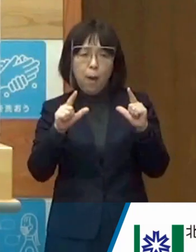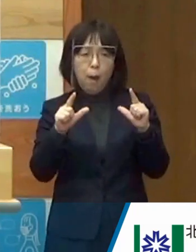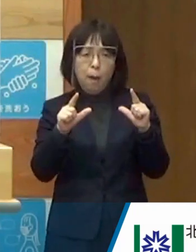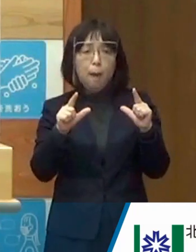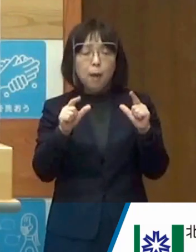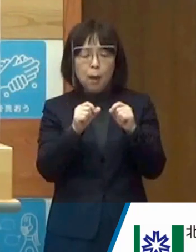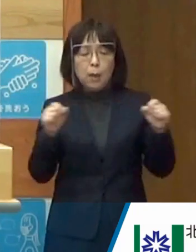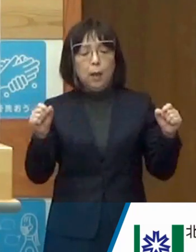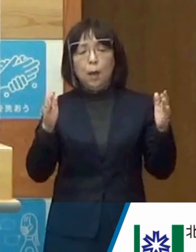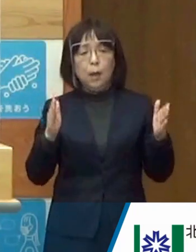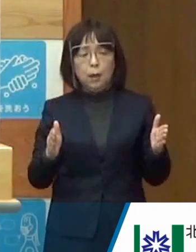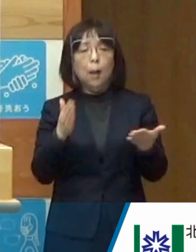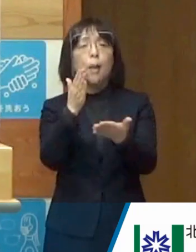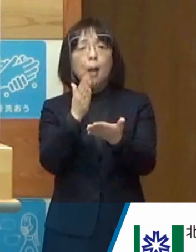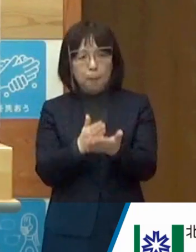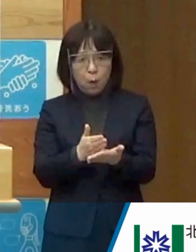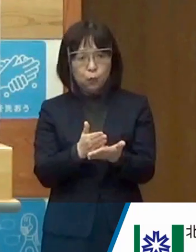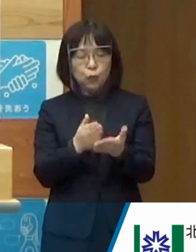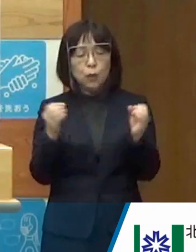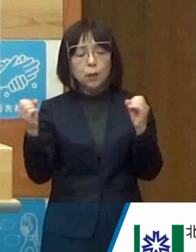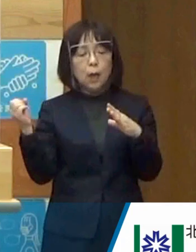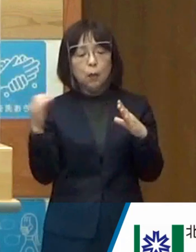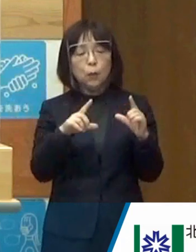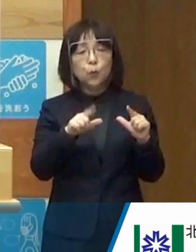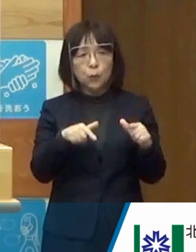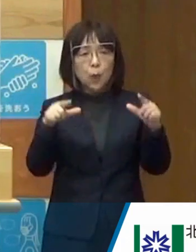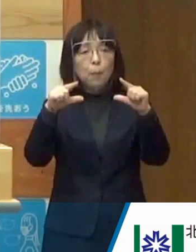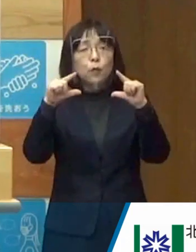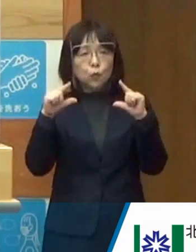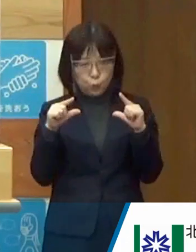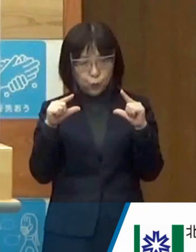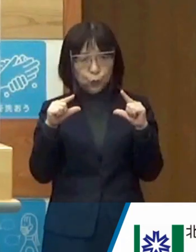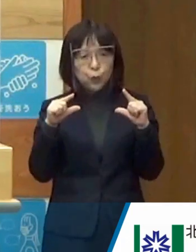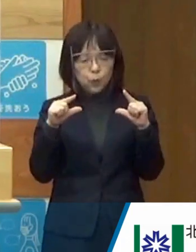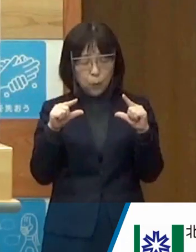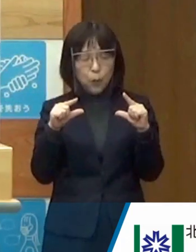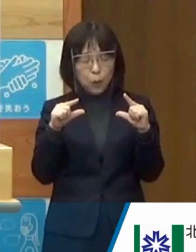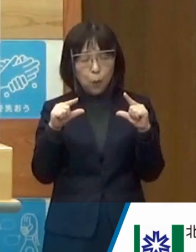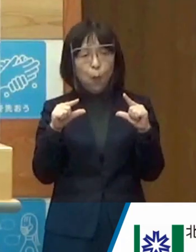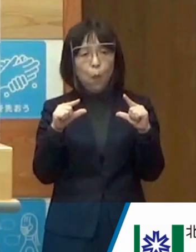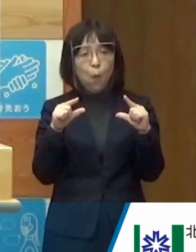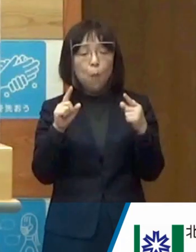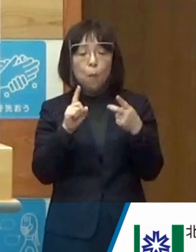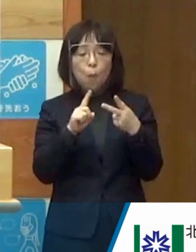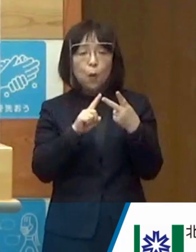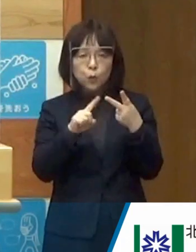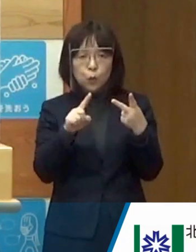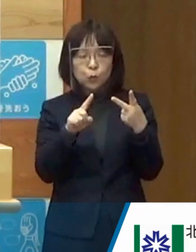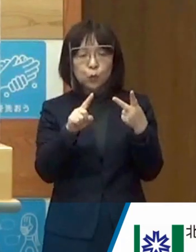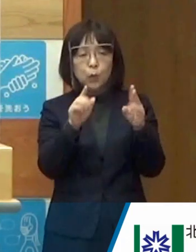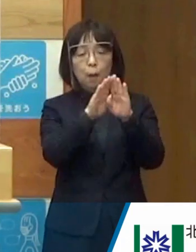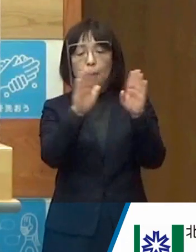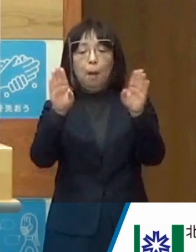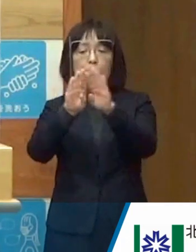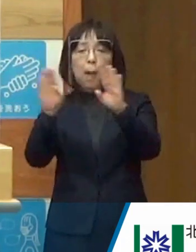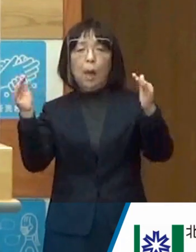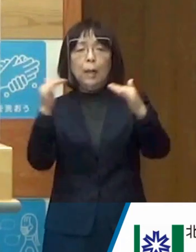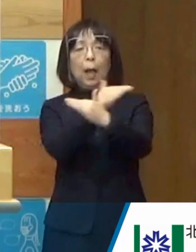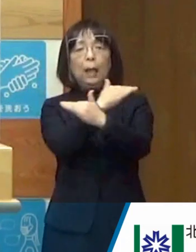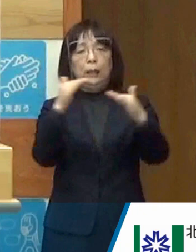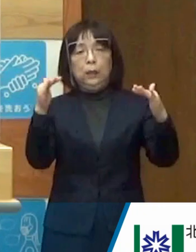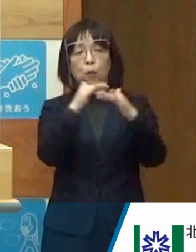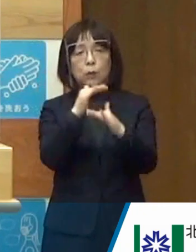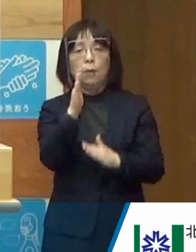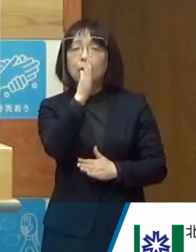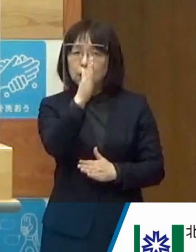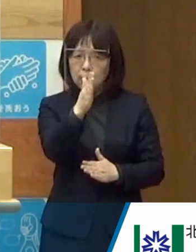はマスクを着用することのお願いとともに、十分な換気につきましてもお願いをいたします。そ